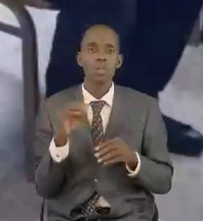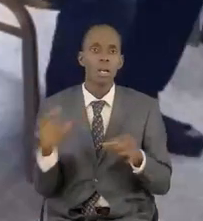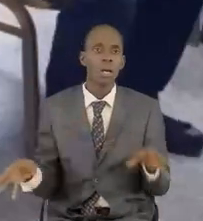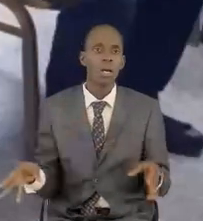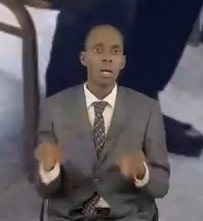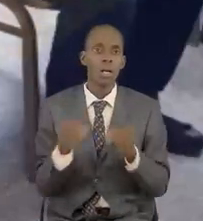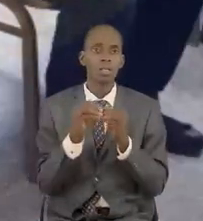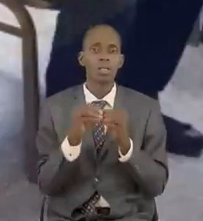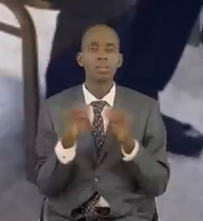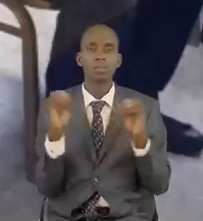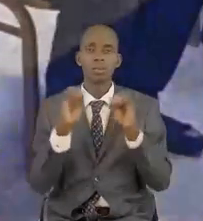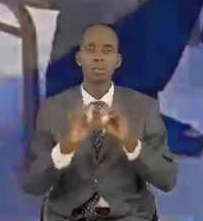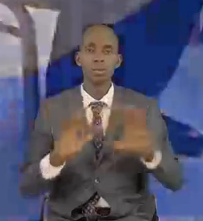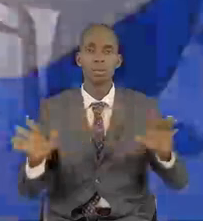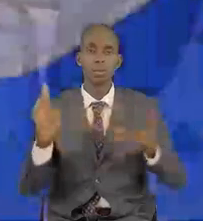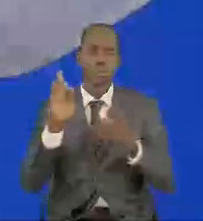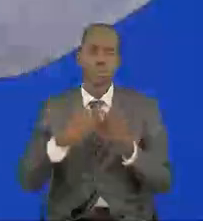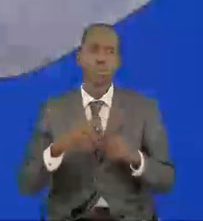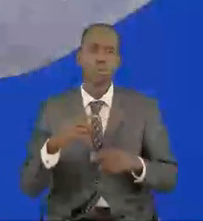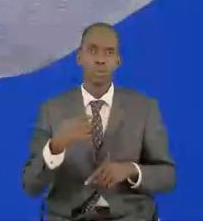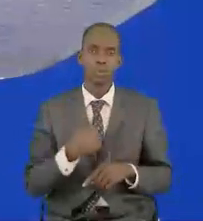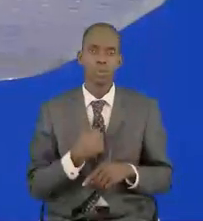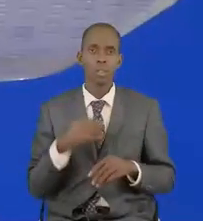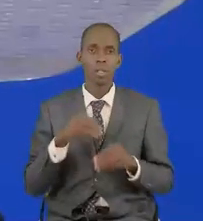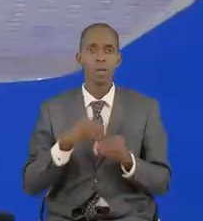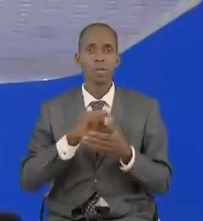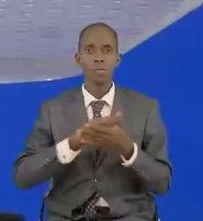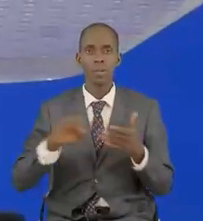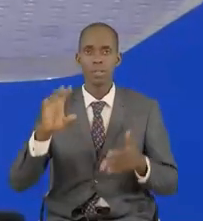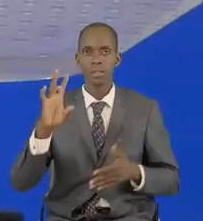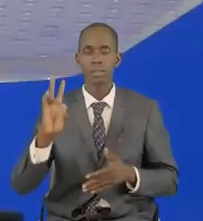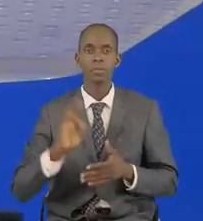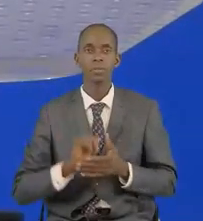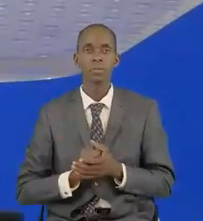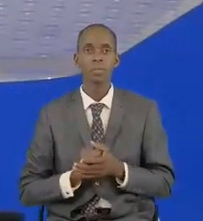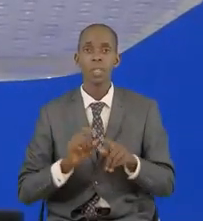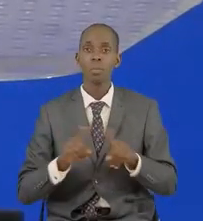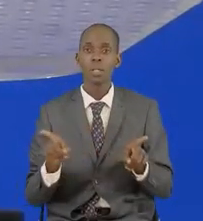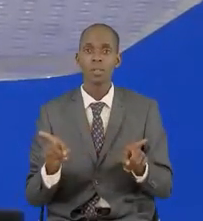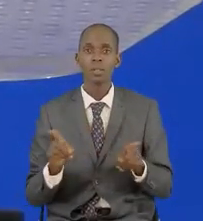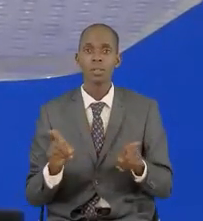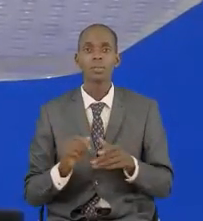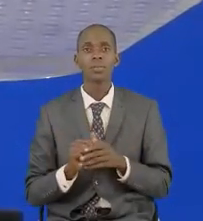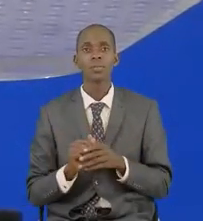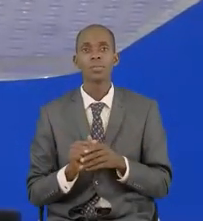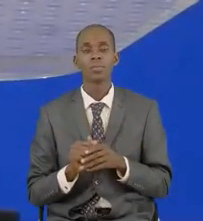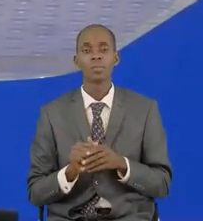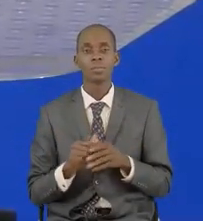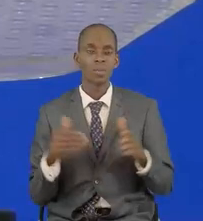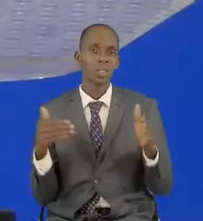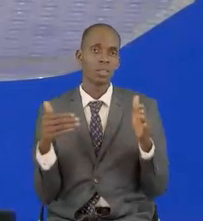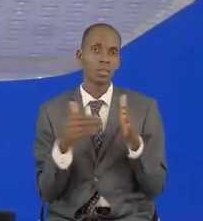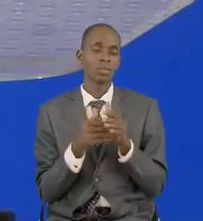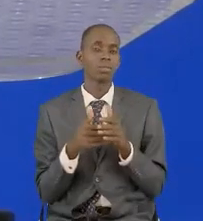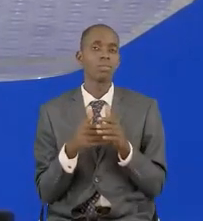m'imposait rien verset au contraire